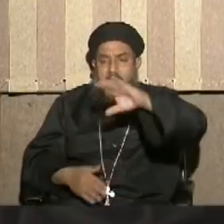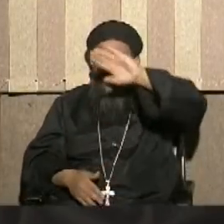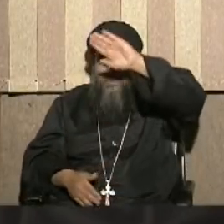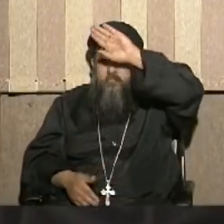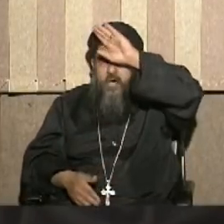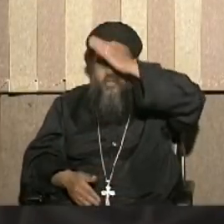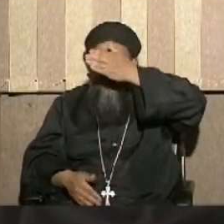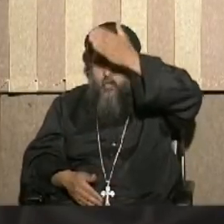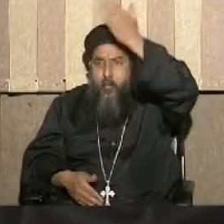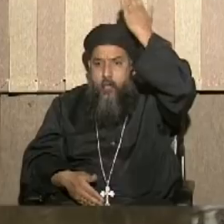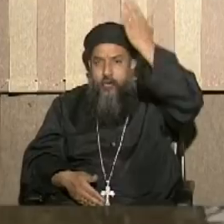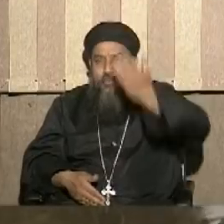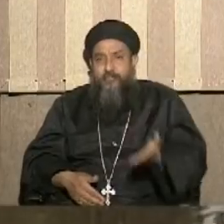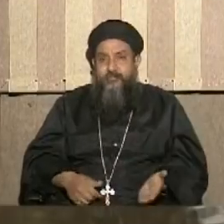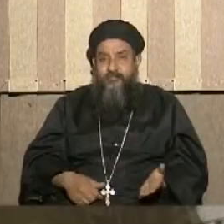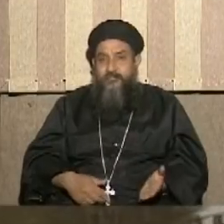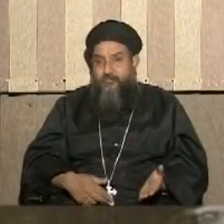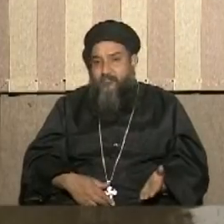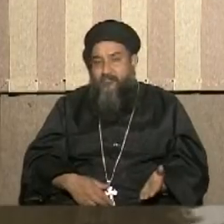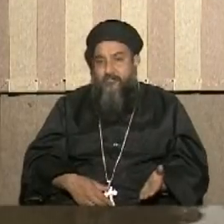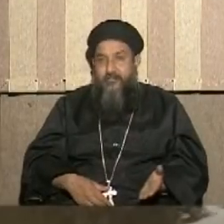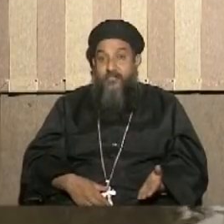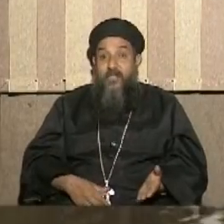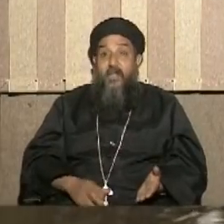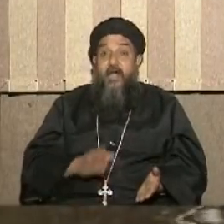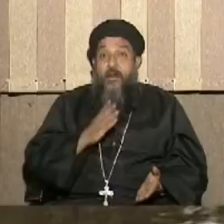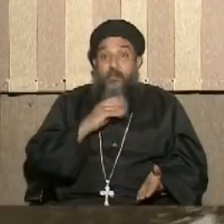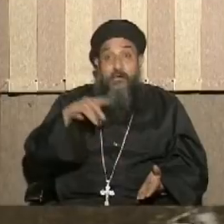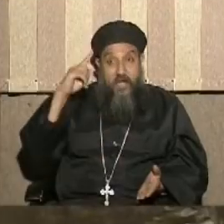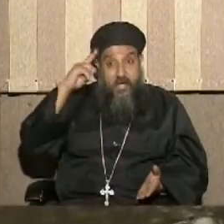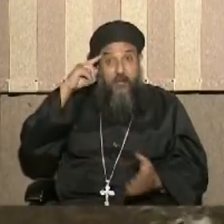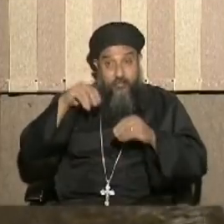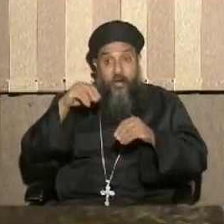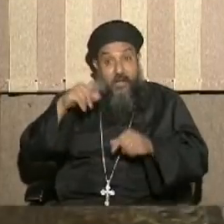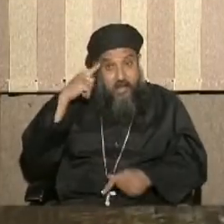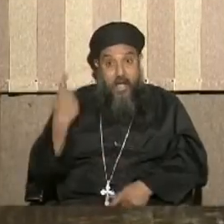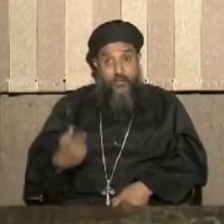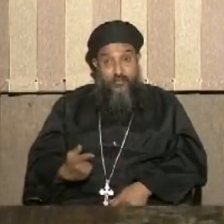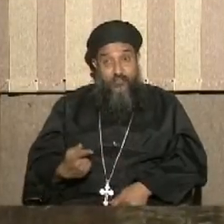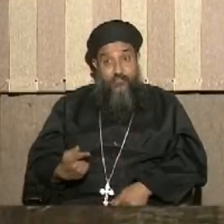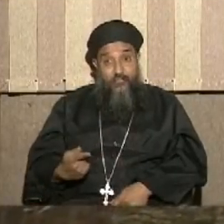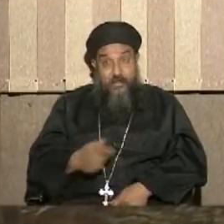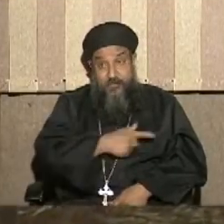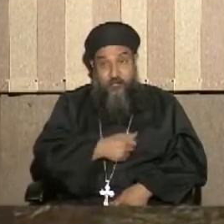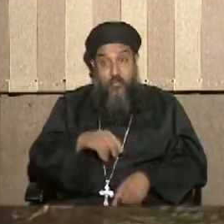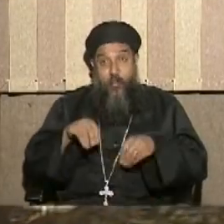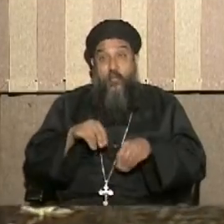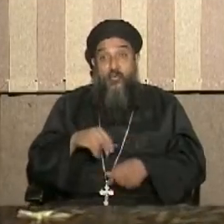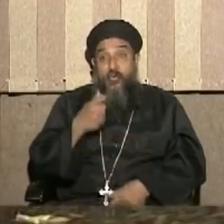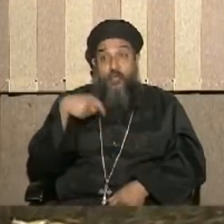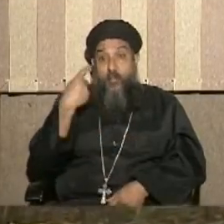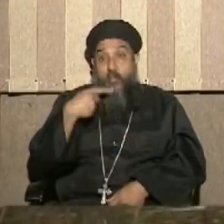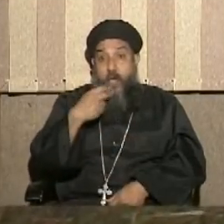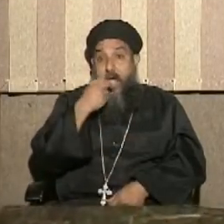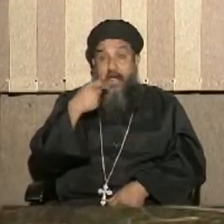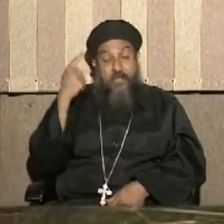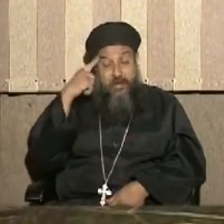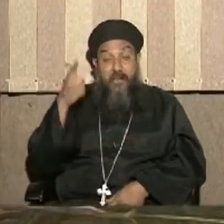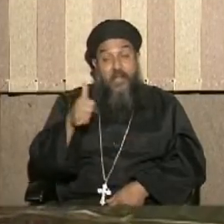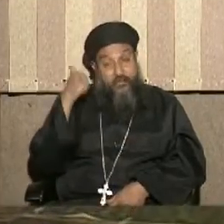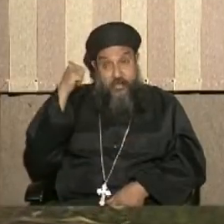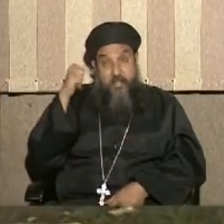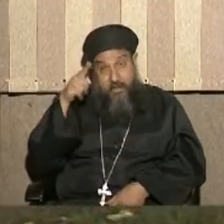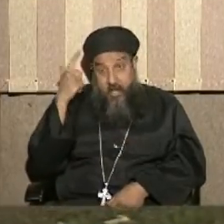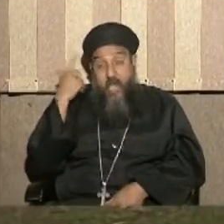أولاد الإمبراطور؟ وابونا يوحنا كان يعرف هذا؟ أيوة يا ابن،